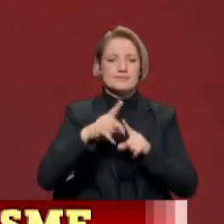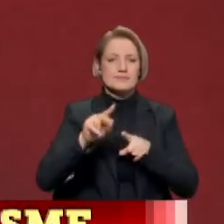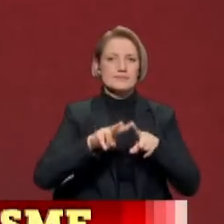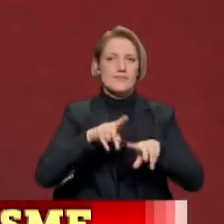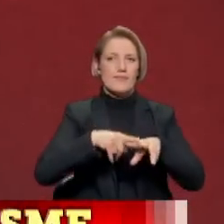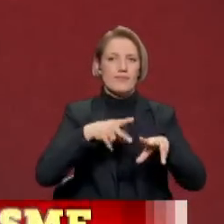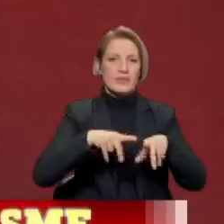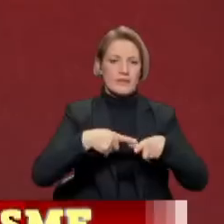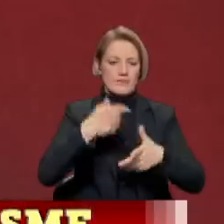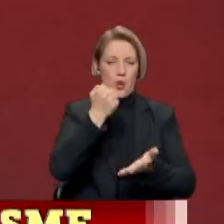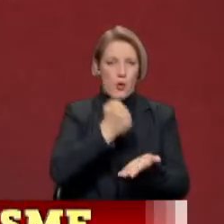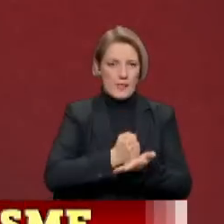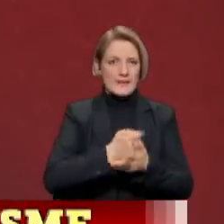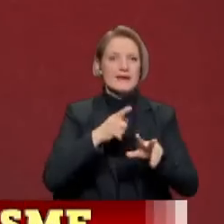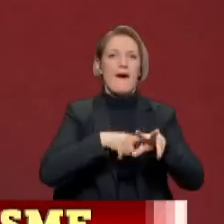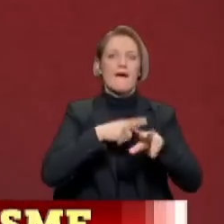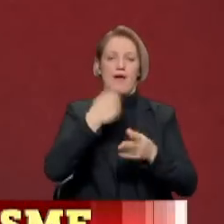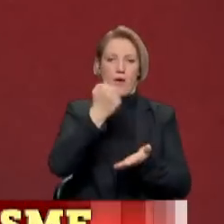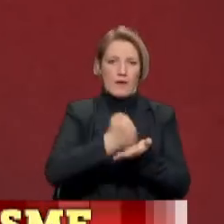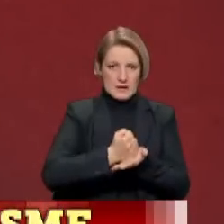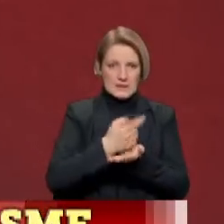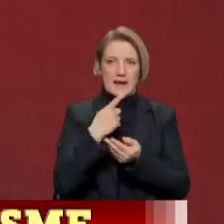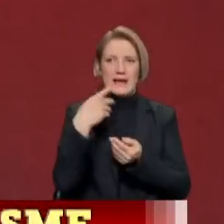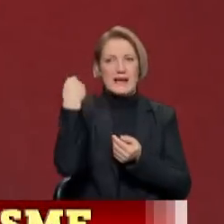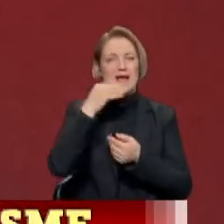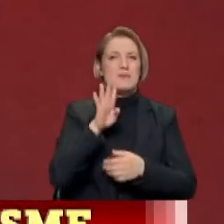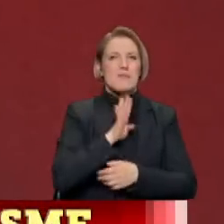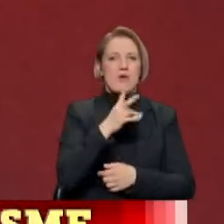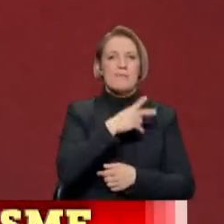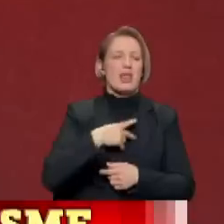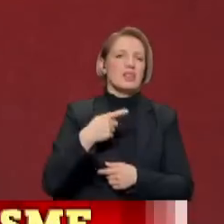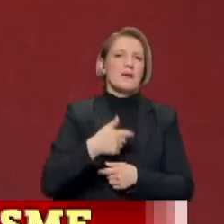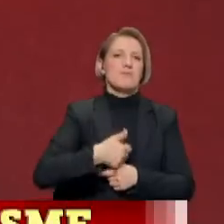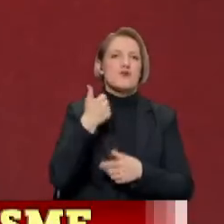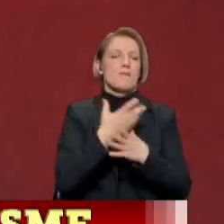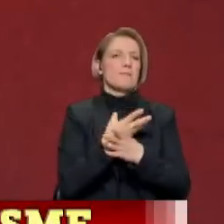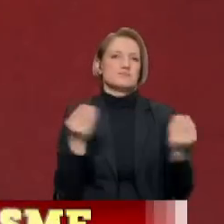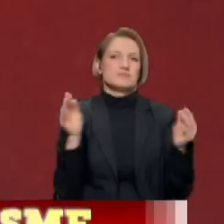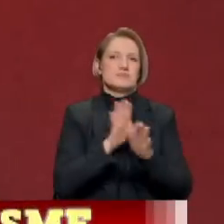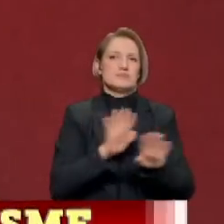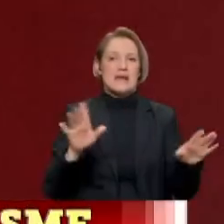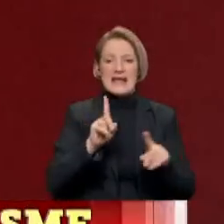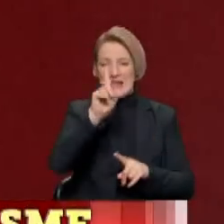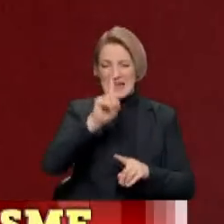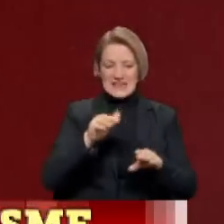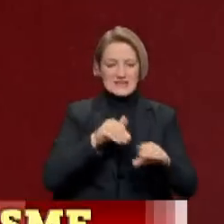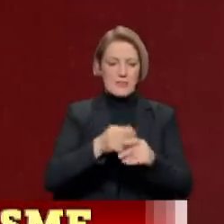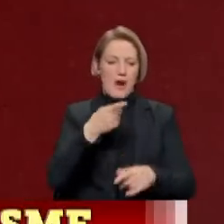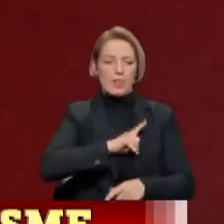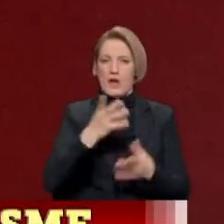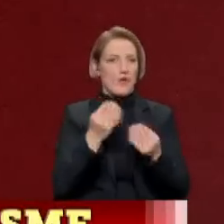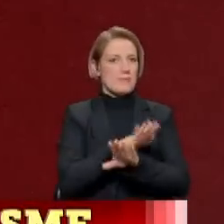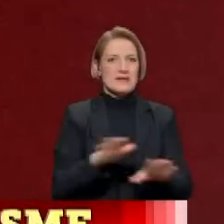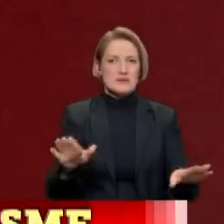onadı, Yargıtay onadı, Ekrem İmamoğlu belediye başkanlığı biter. Ve önündeki iç seçimde aday olamıyor. Önündeki ilk